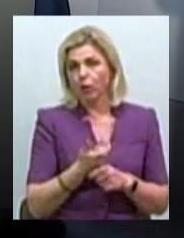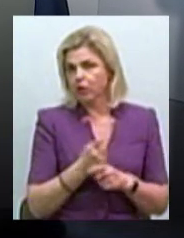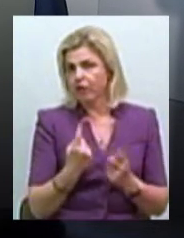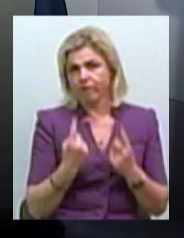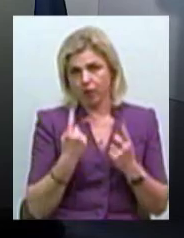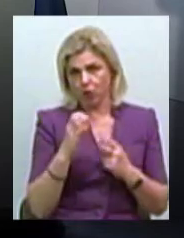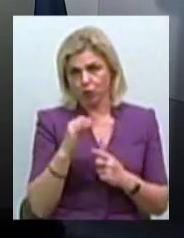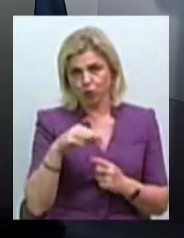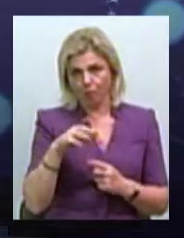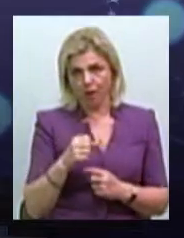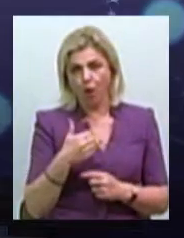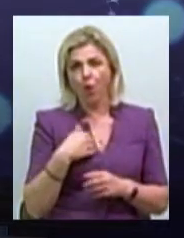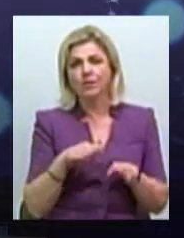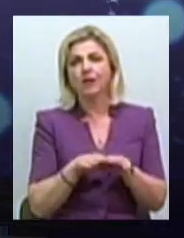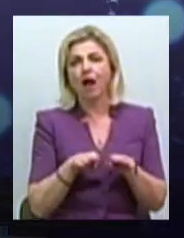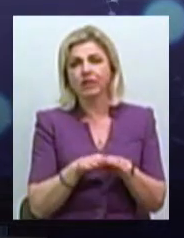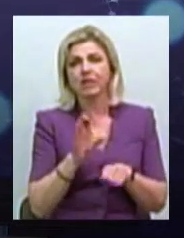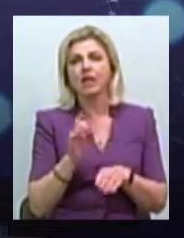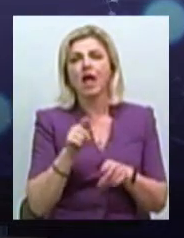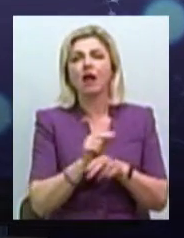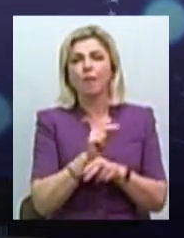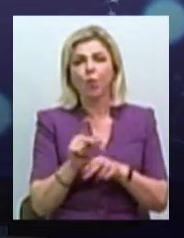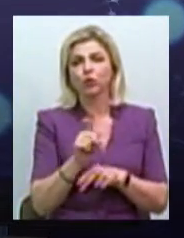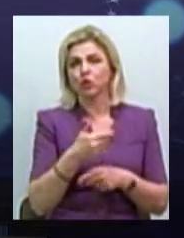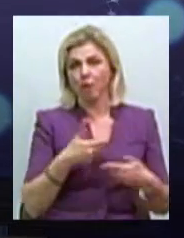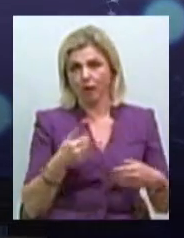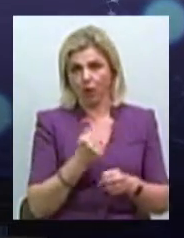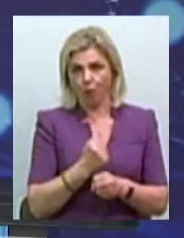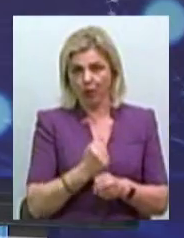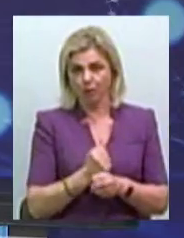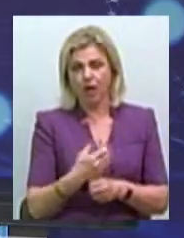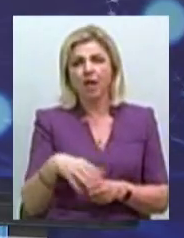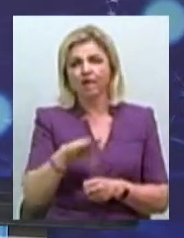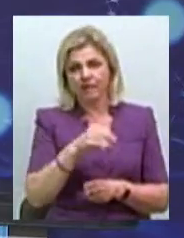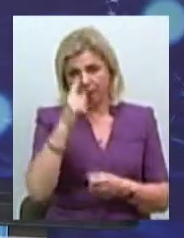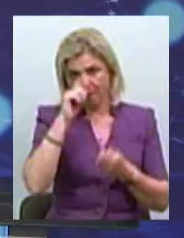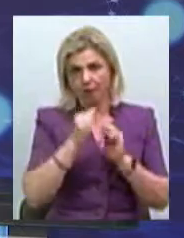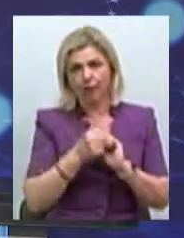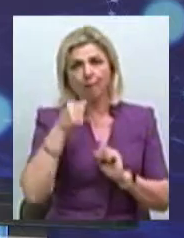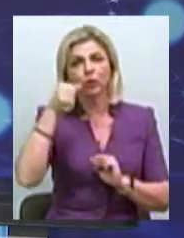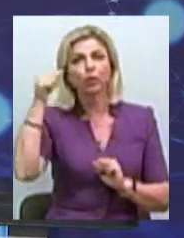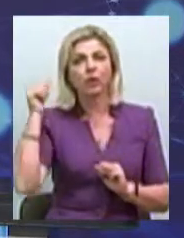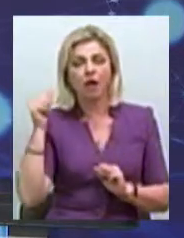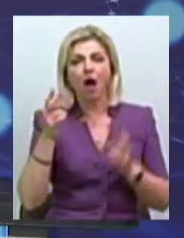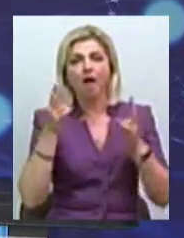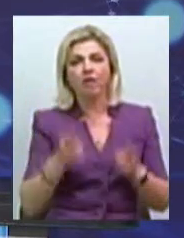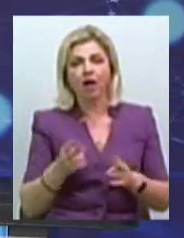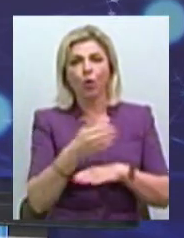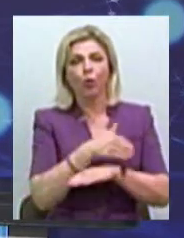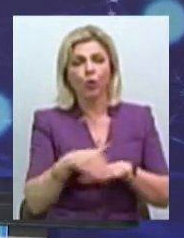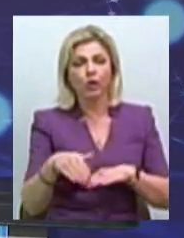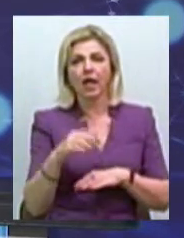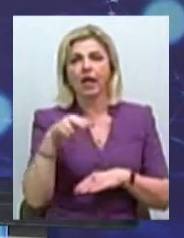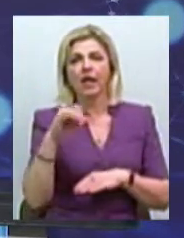хотів би її тоді порівняти з тими ремонтами, які ми робимо. Да? Всі пам'ятають минулий рік, це аварія на